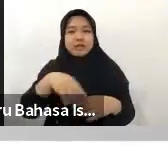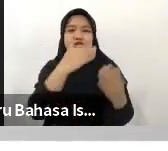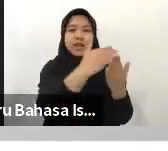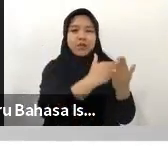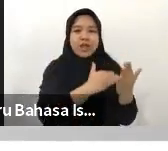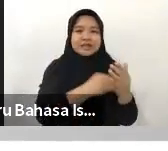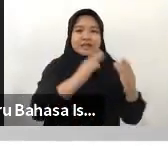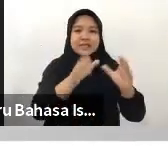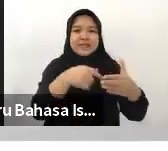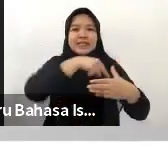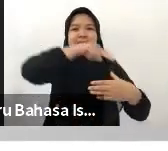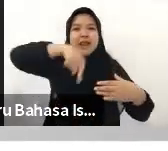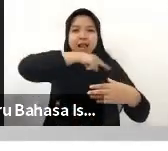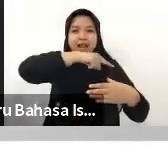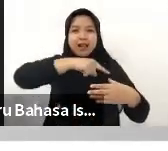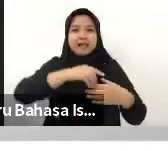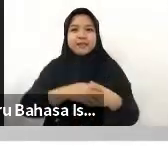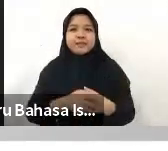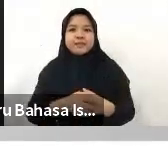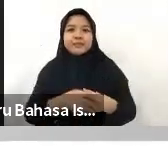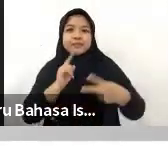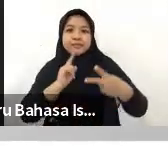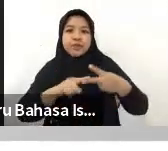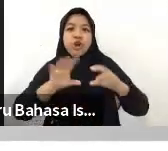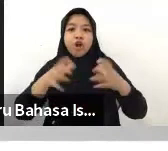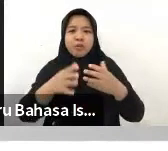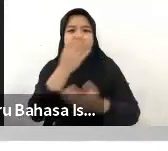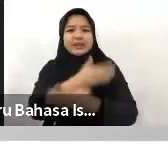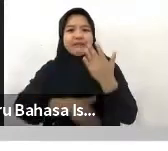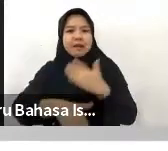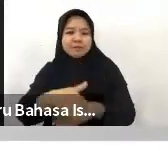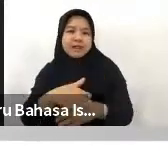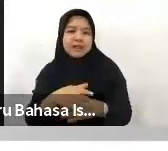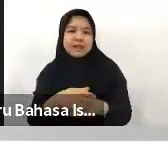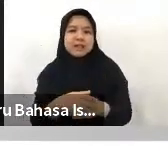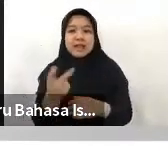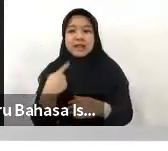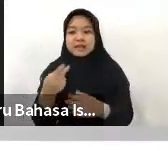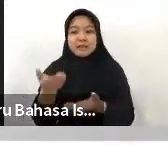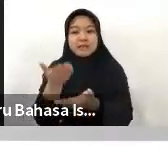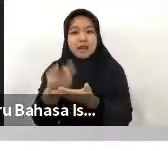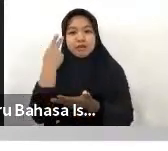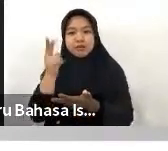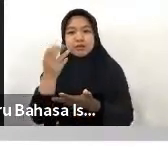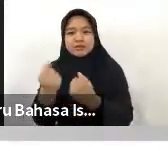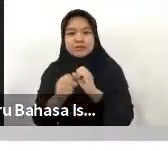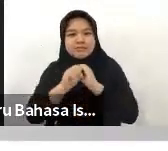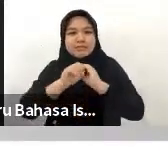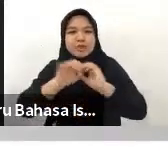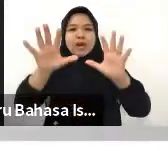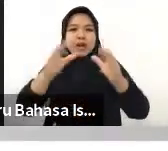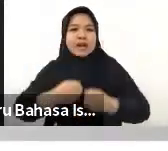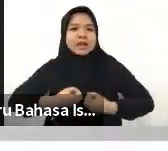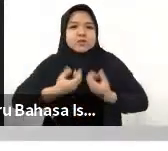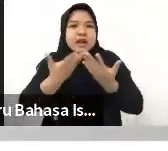internal. Kemudian kelompok difabel, mereka yang kita minta untuk bisa menyuarakan